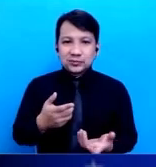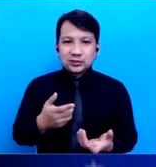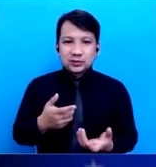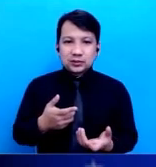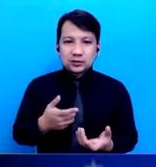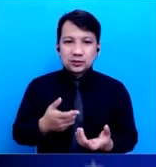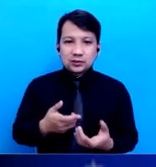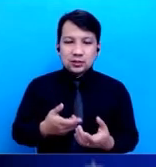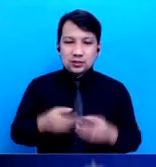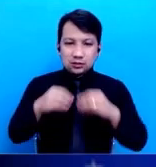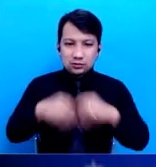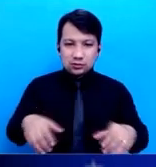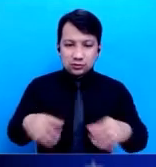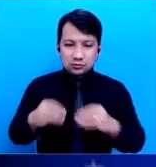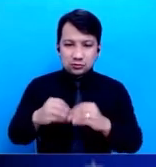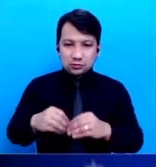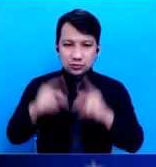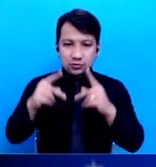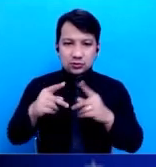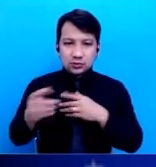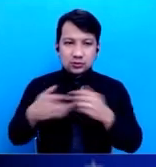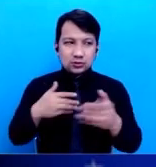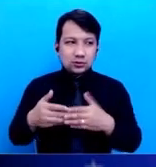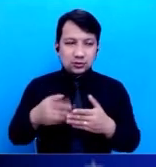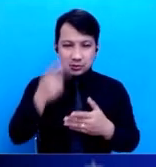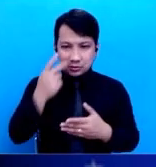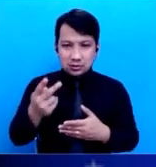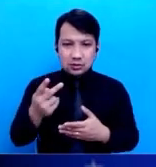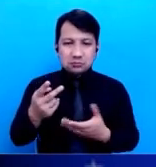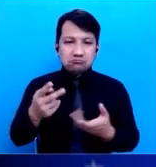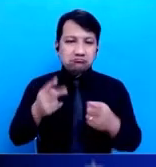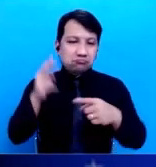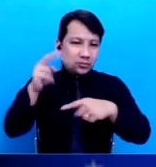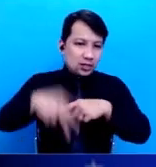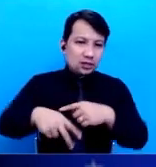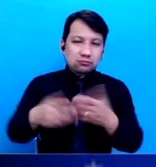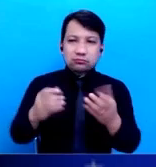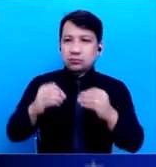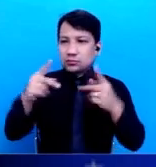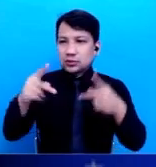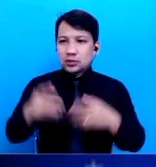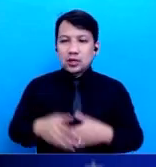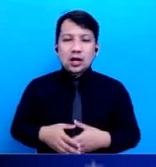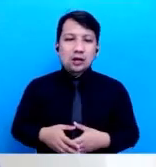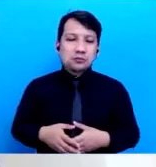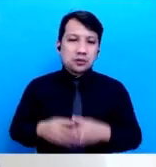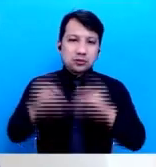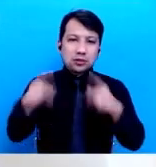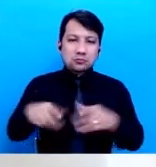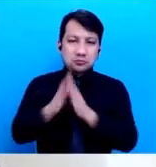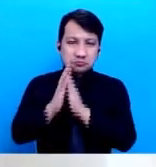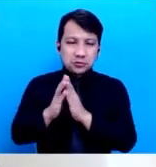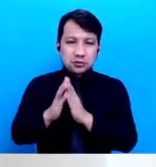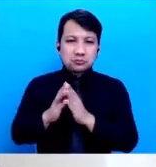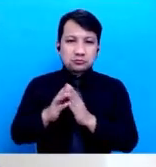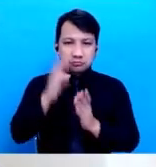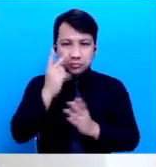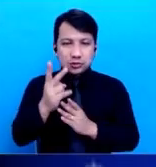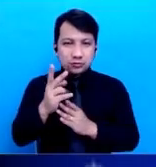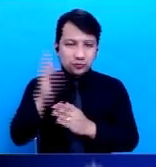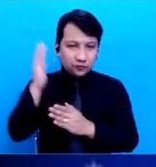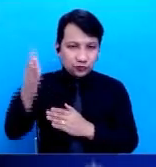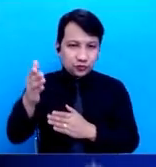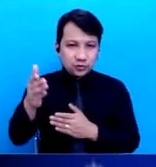opportunity, but then in the bigger picture, the country lost an opportunity as well. But, you know, I'm praying for that we're gonna see some light into it soon.